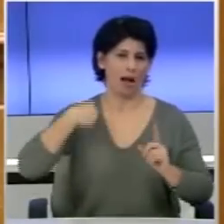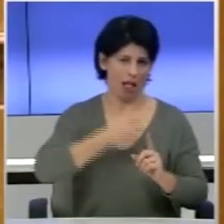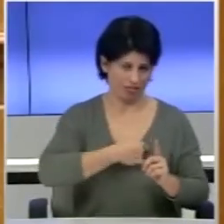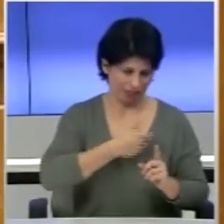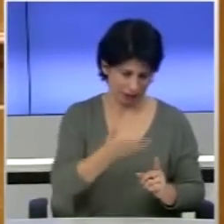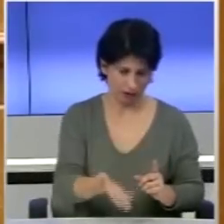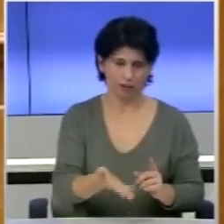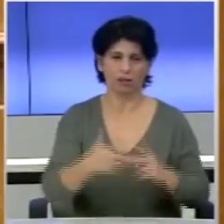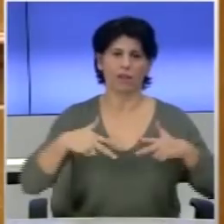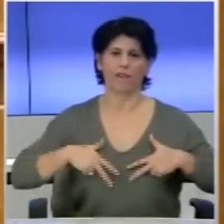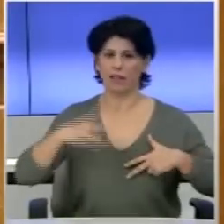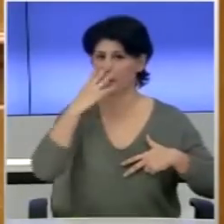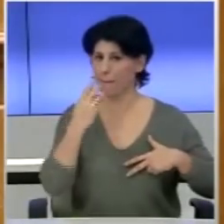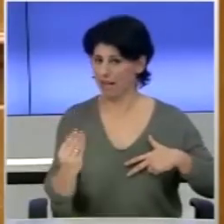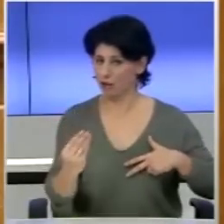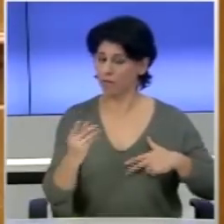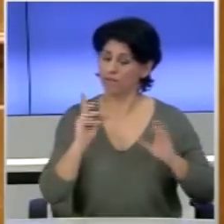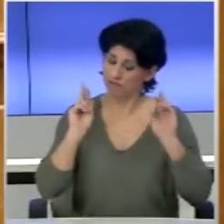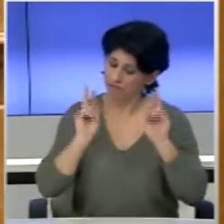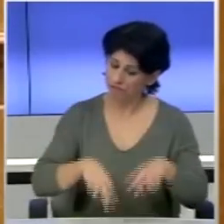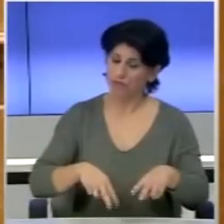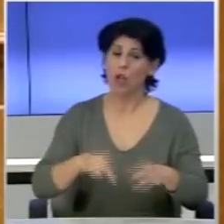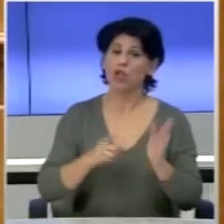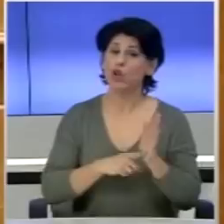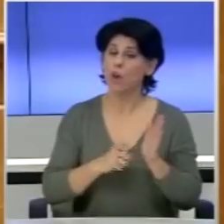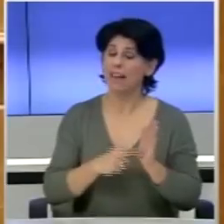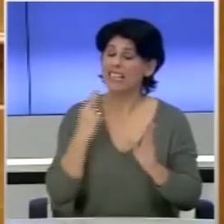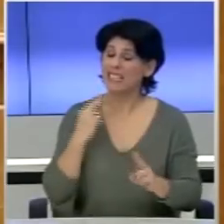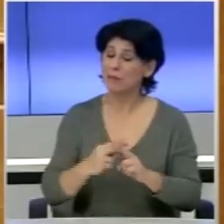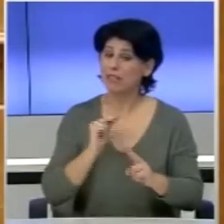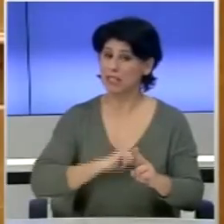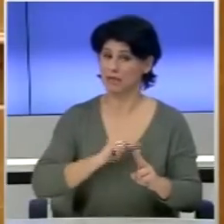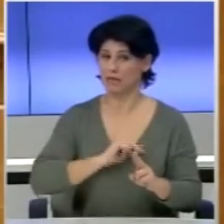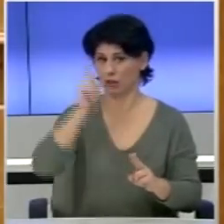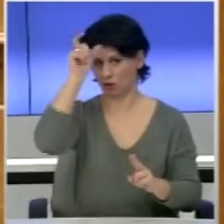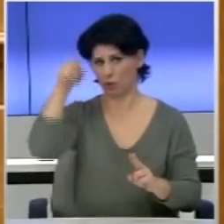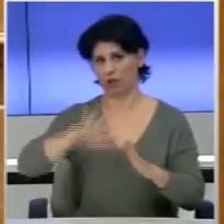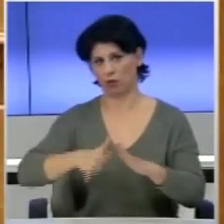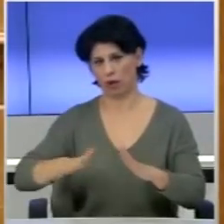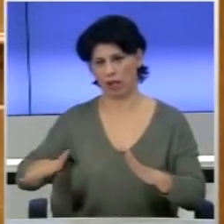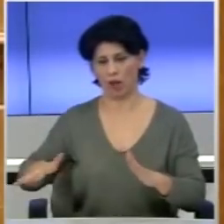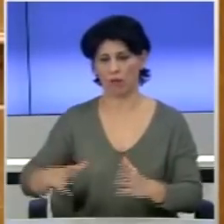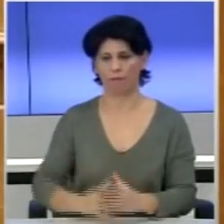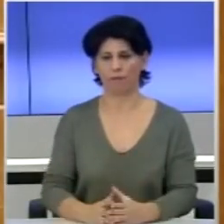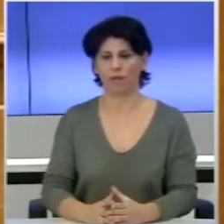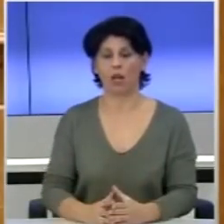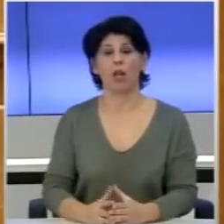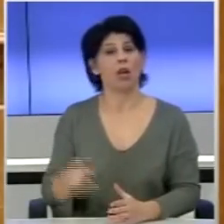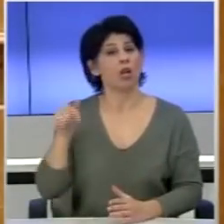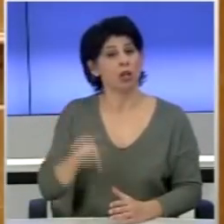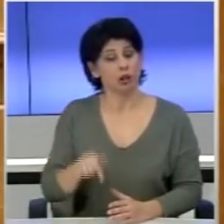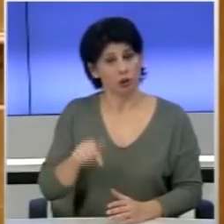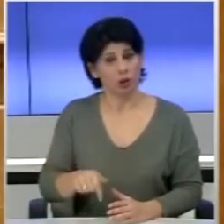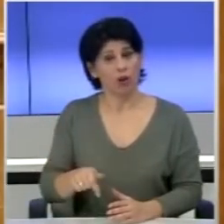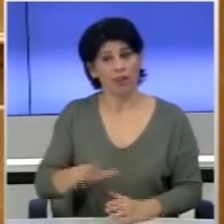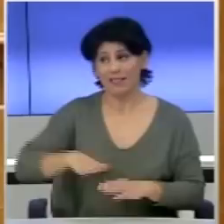στην οποία αναγνωρίστηκαν νόμιμα και ζωτικά συμφέροντα της Τουρκίας στο Αιγαίο. Τώρα στο λαό μας βάζεται